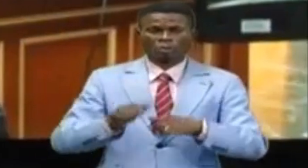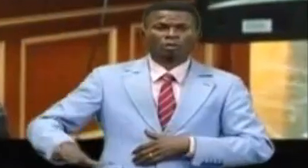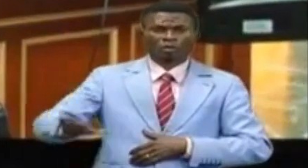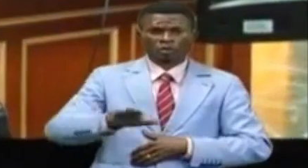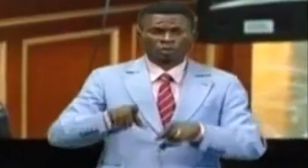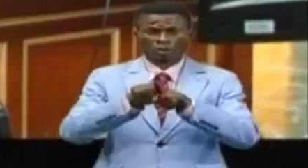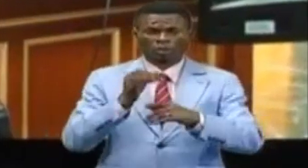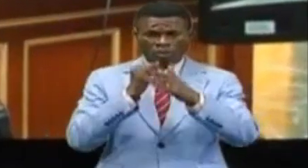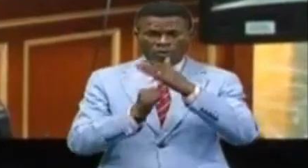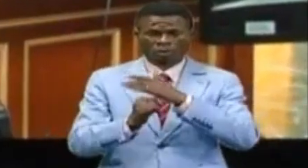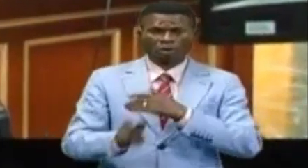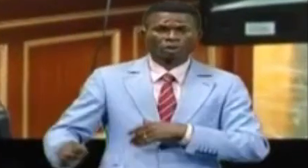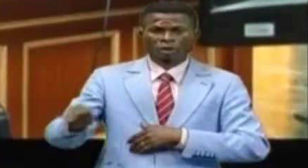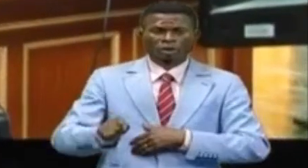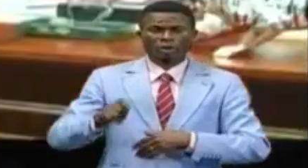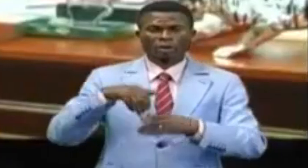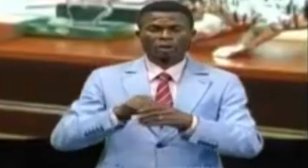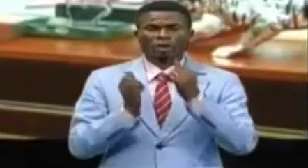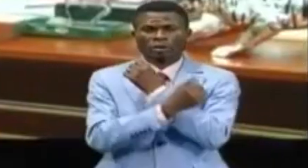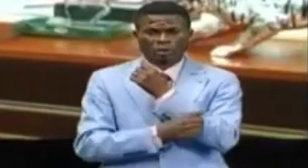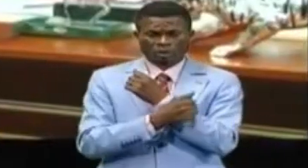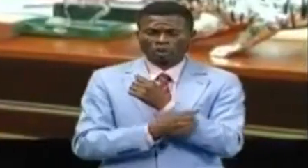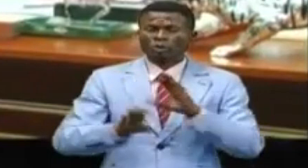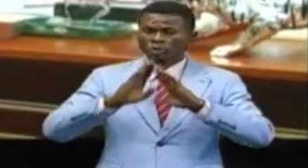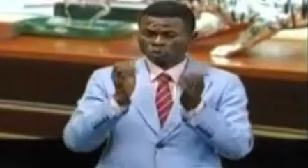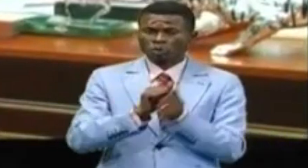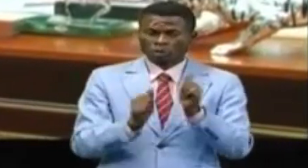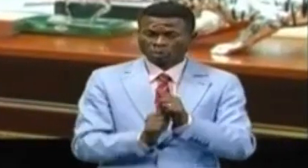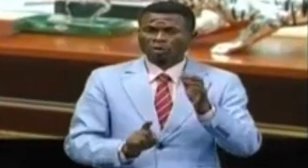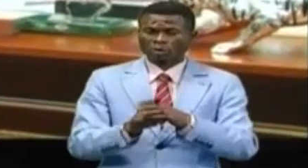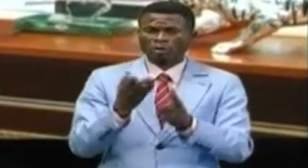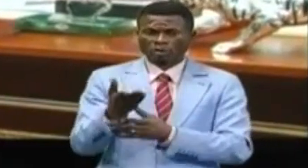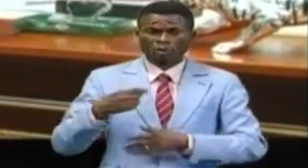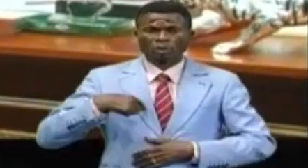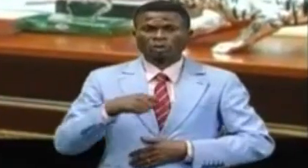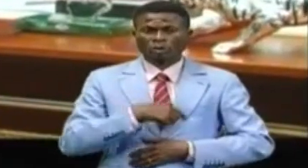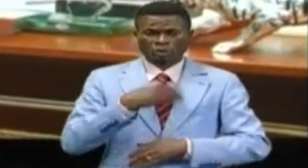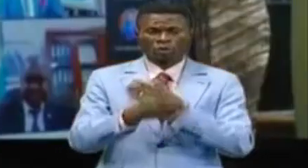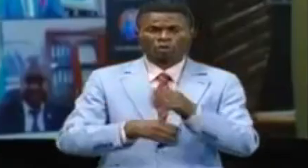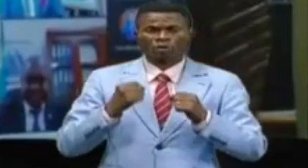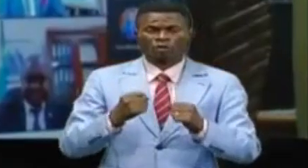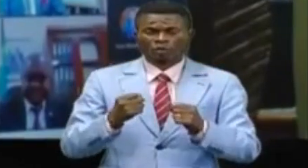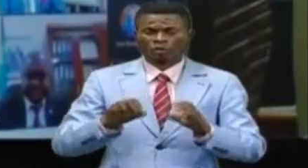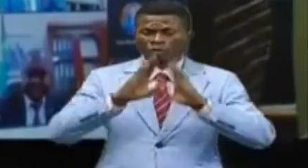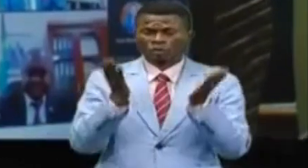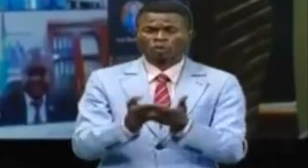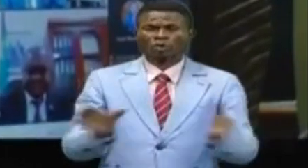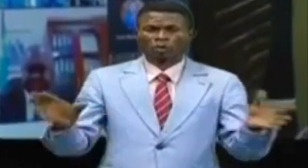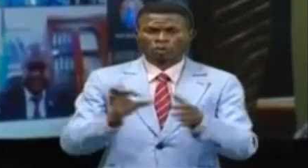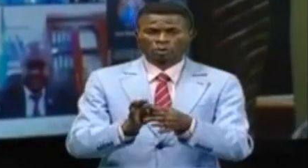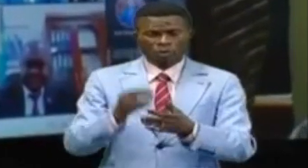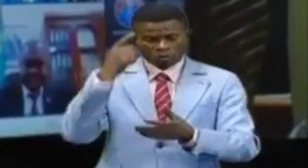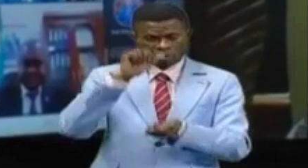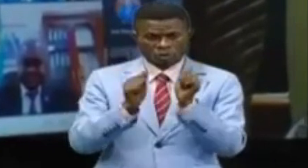et l'intégrité territoriale du pays, quel qu'en soit le prix. Nous devons nous mobiliser, tous et toutes pour cette